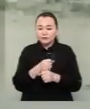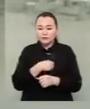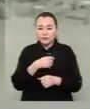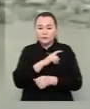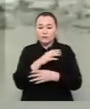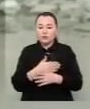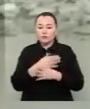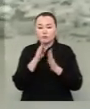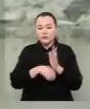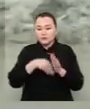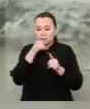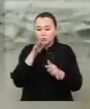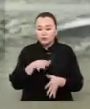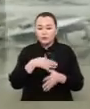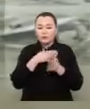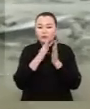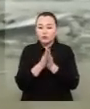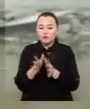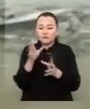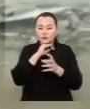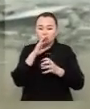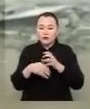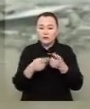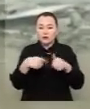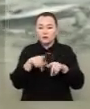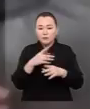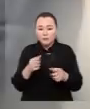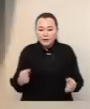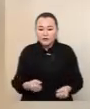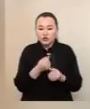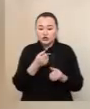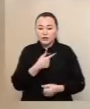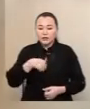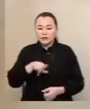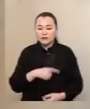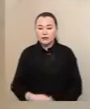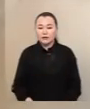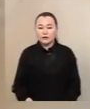обойтись без помощи. Мы просим все мировое сообщество поддержать нас.